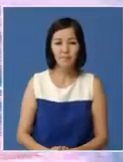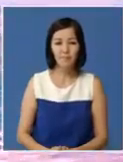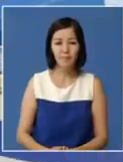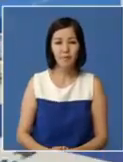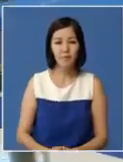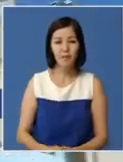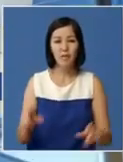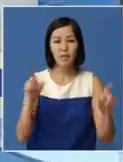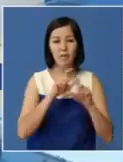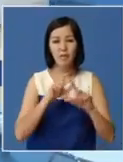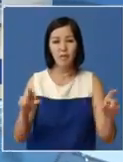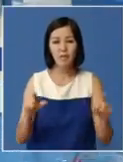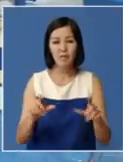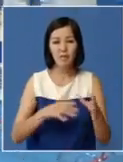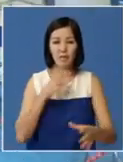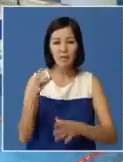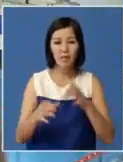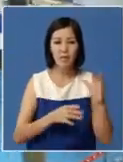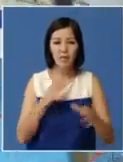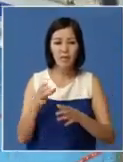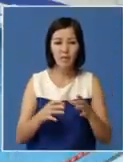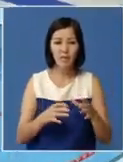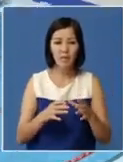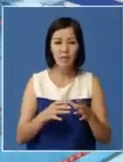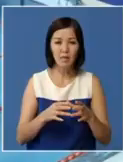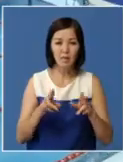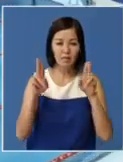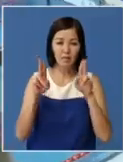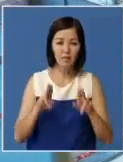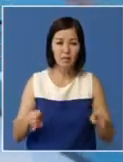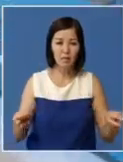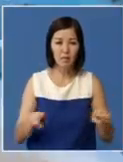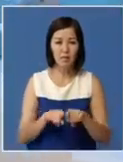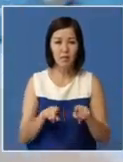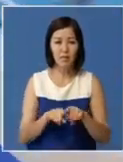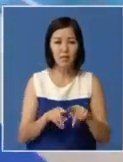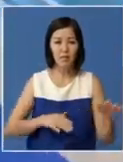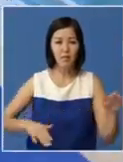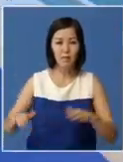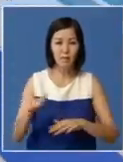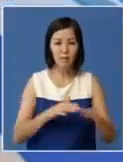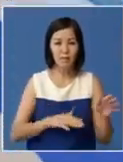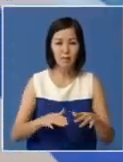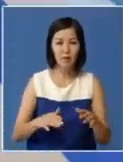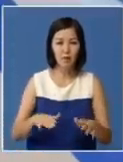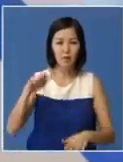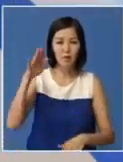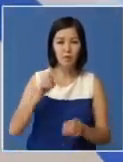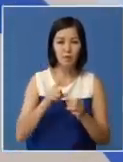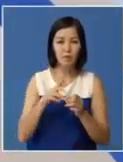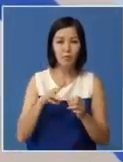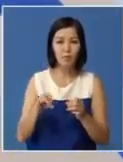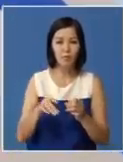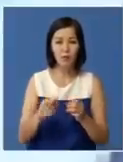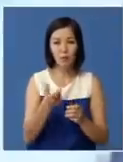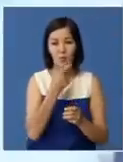Кешен келісті, халықаралық стандарттарға сай, ерекше бір бөлігі бассейн, ұзындығы 25, ені 11 метр, көрермендік 160